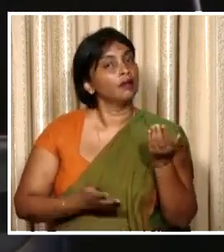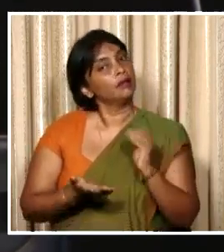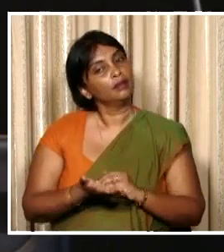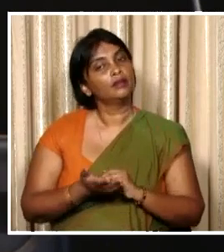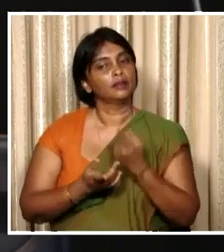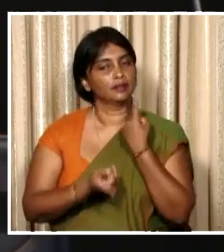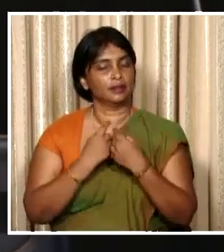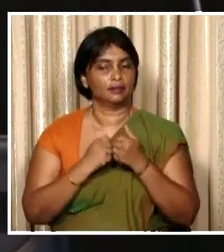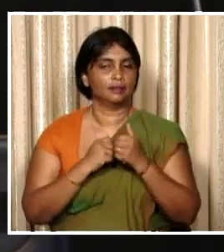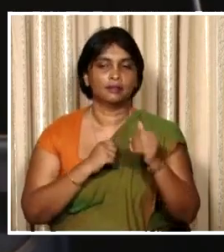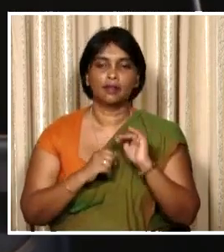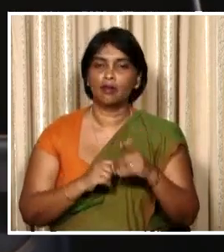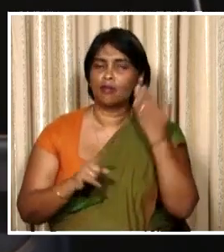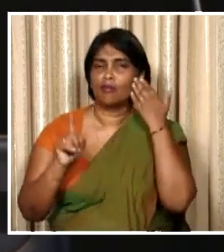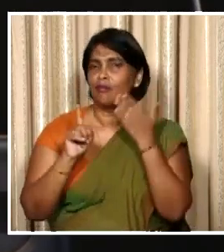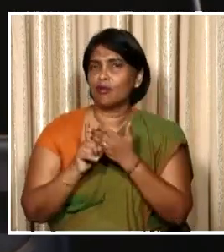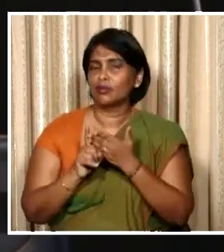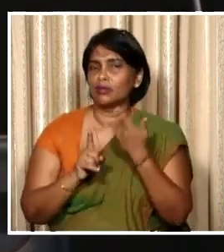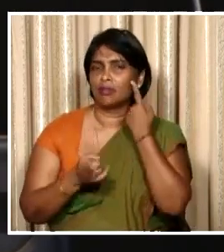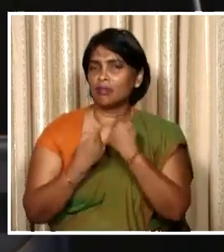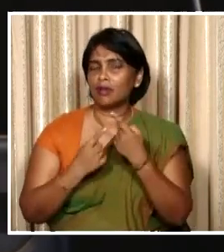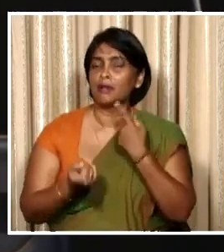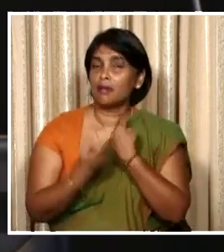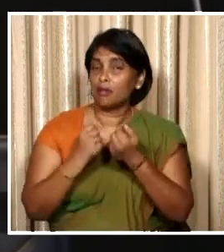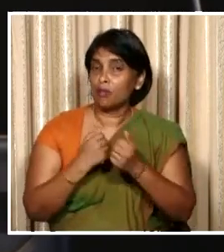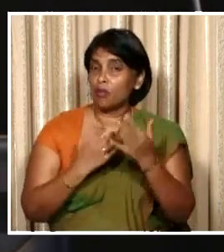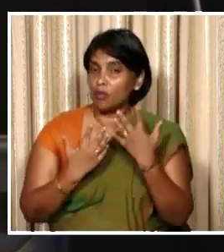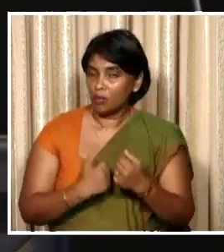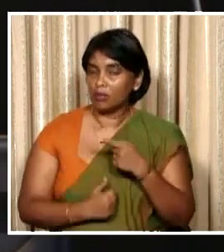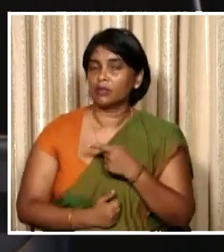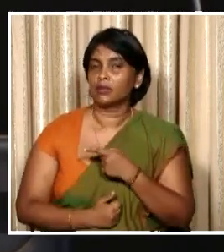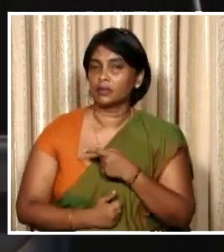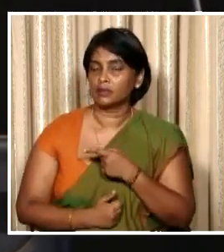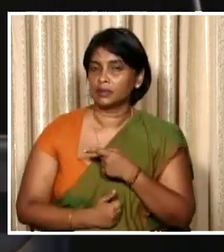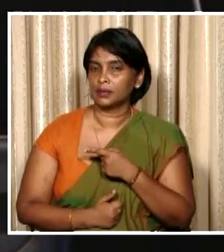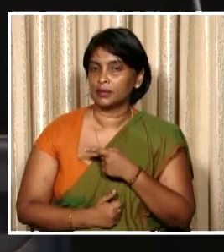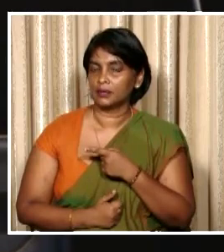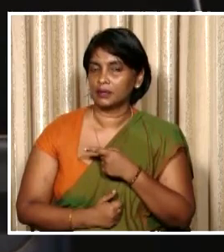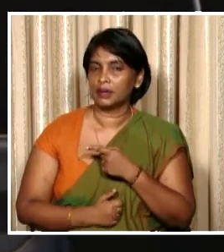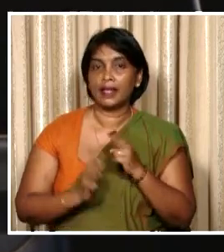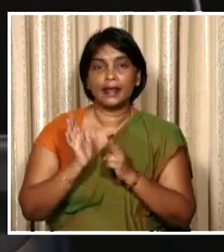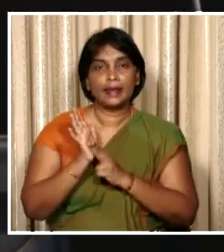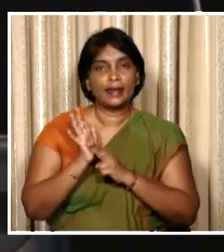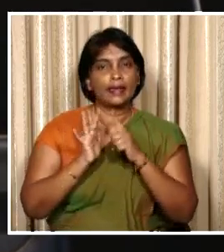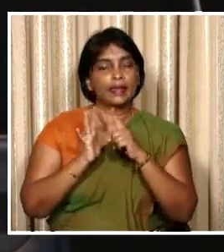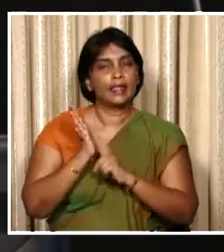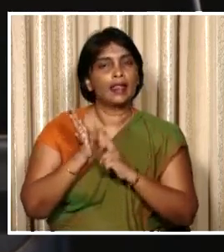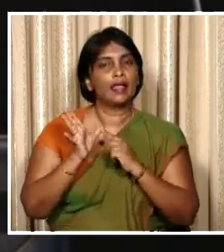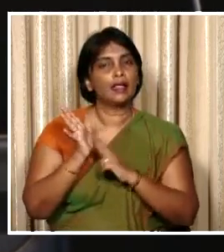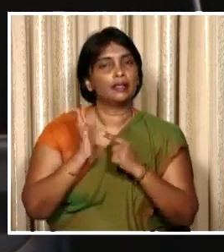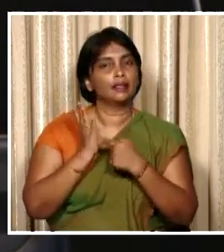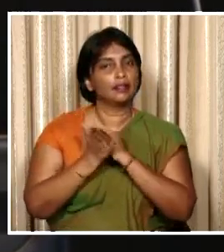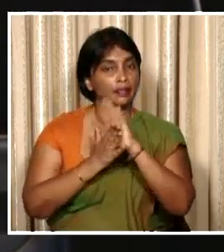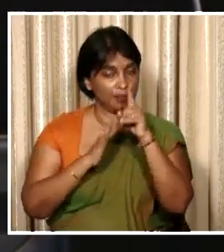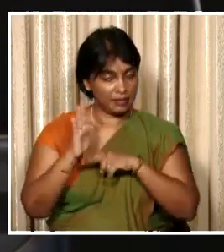අලුතෙන් පරීක්ෂණ පවත්වනවා නම් කවුරු ගැනද පරීක්ෂණ පවත්වන්න ඕනේ? පරීක්ෂණ පවත්වන්න ඕනේ නිලන්ත ජයවර්ධනයි, ඒ